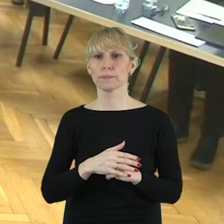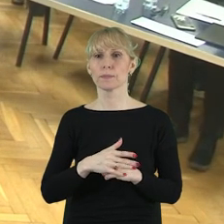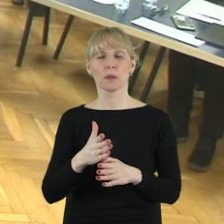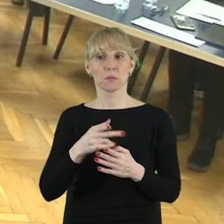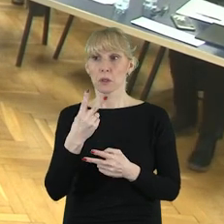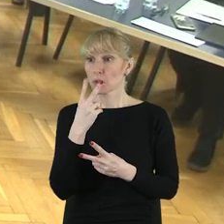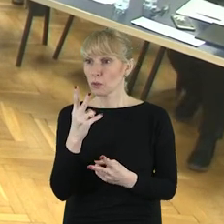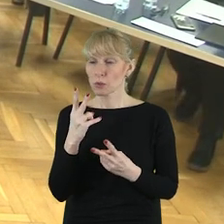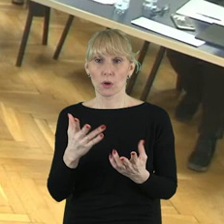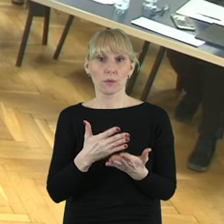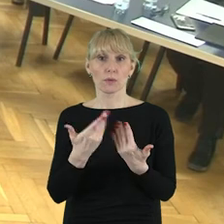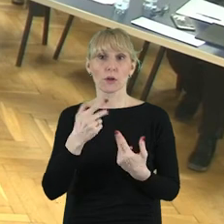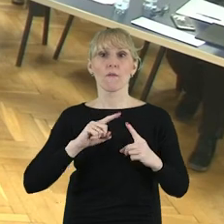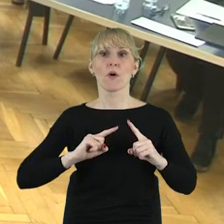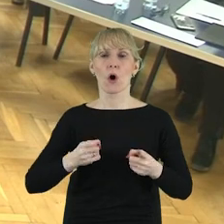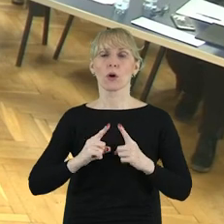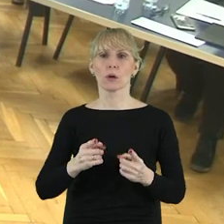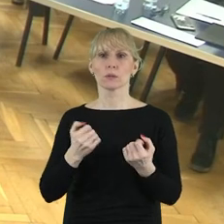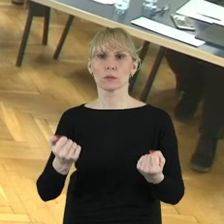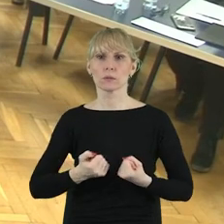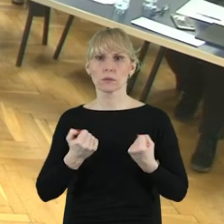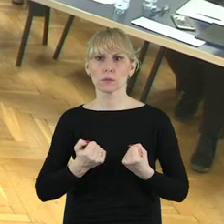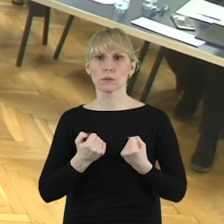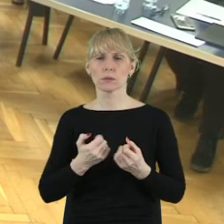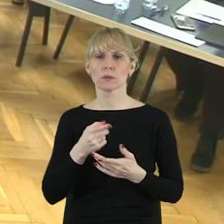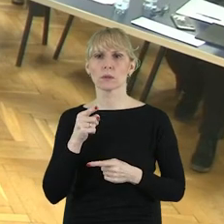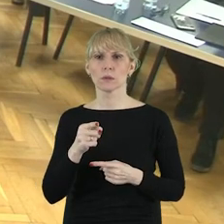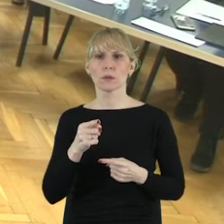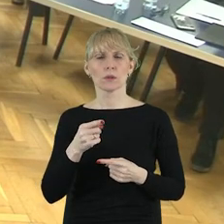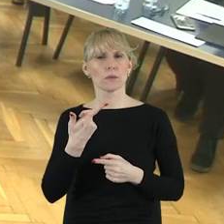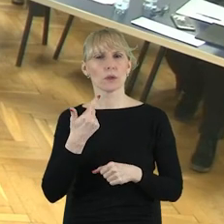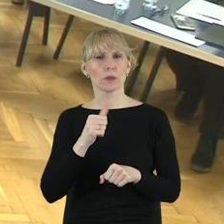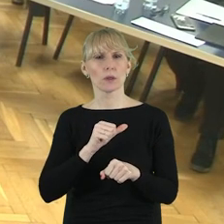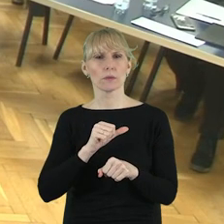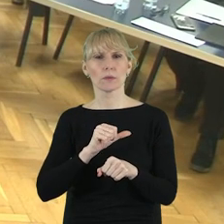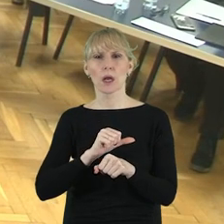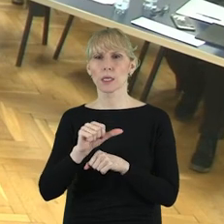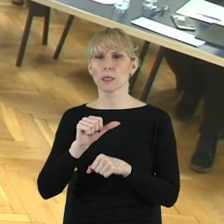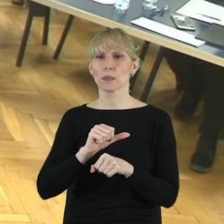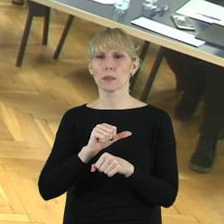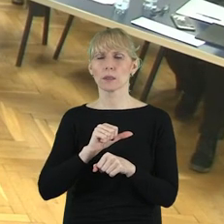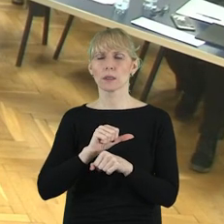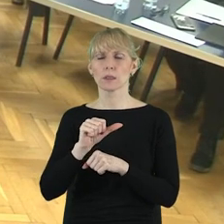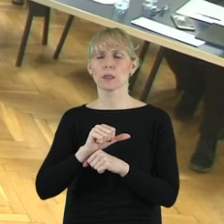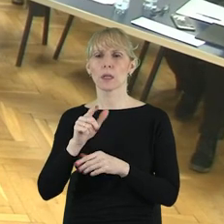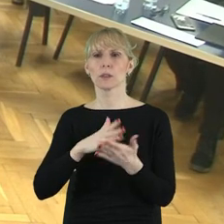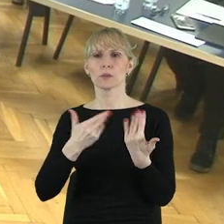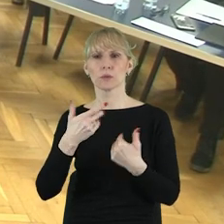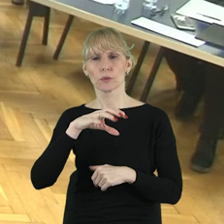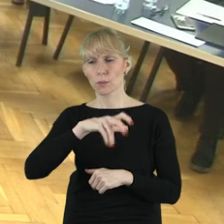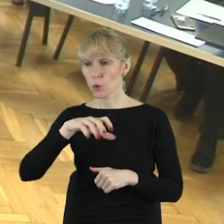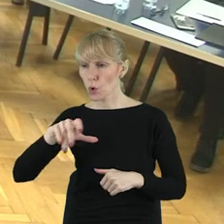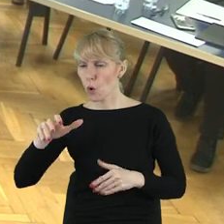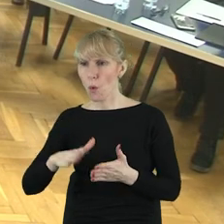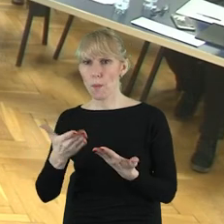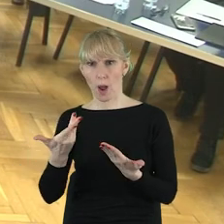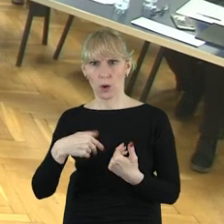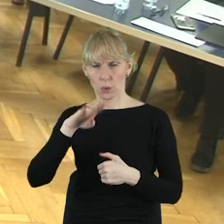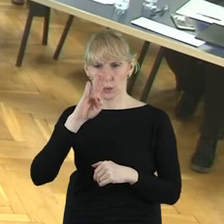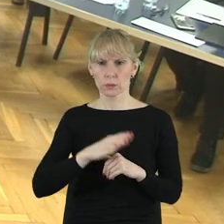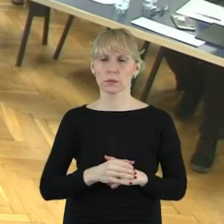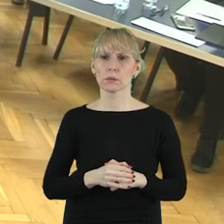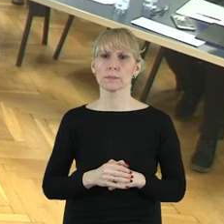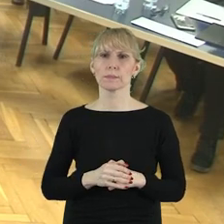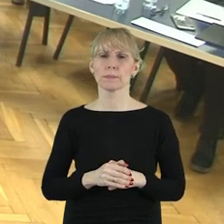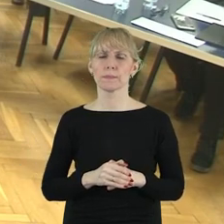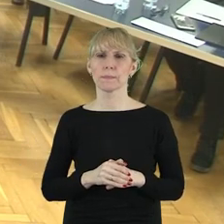regionu. Czy te cechy widać w organizacjach, strukturach i działaniach istniejących 17 LGD w województwie łódzkim? Zdecydowanie tak. A